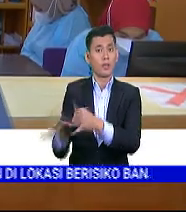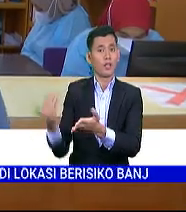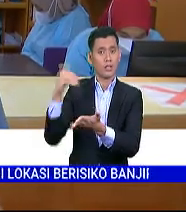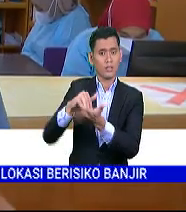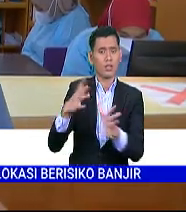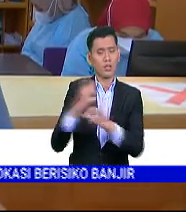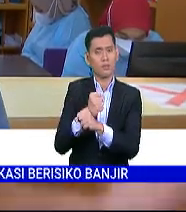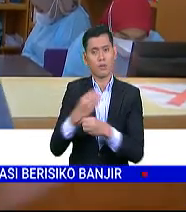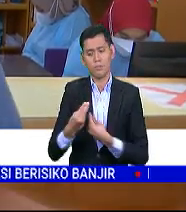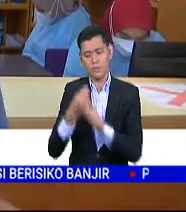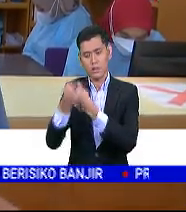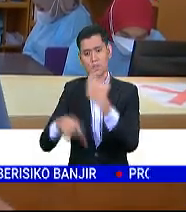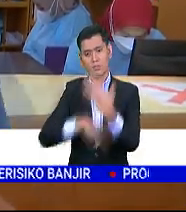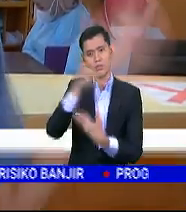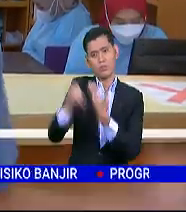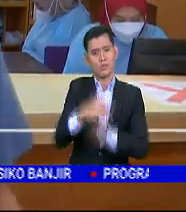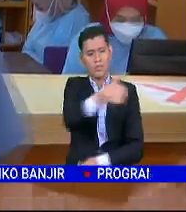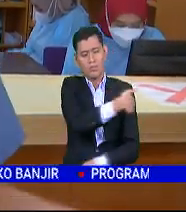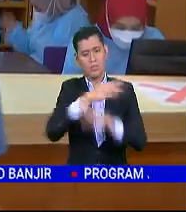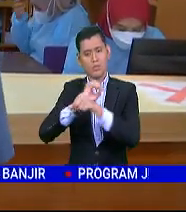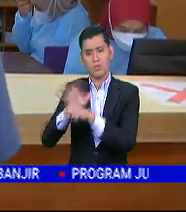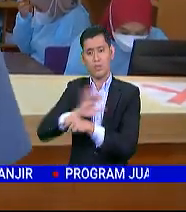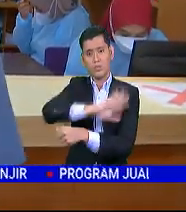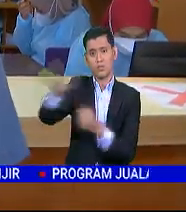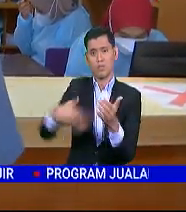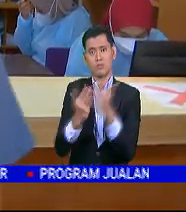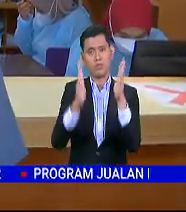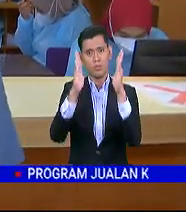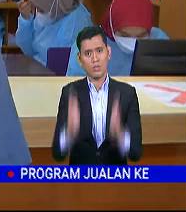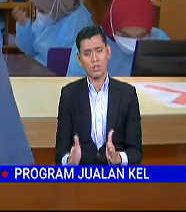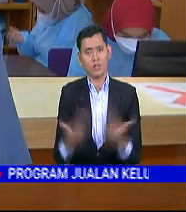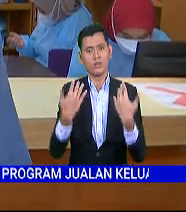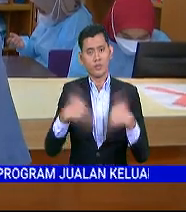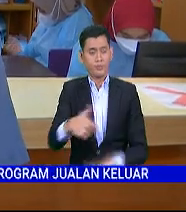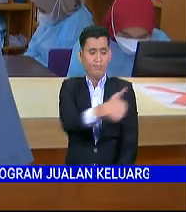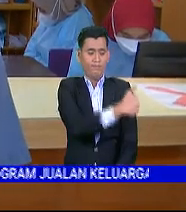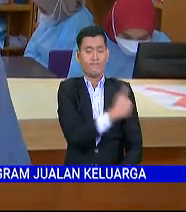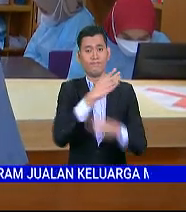dapat melancarkan program vaccination ini, semua orang di Labuan is vaccinated lah.